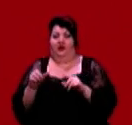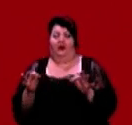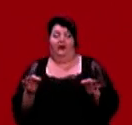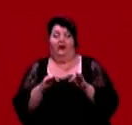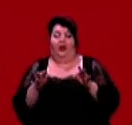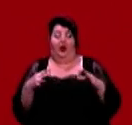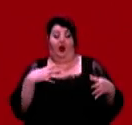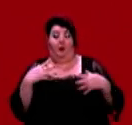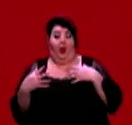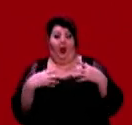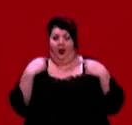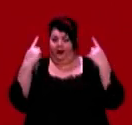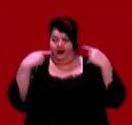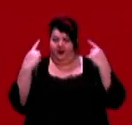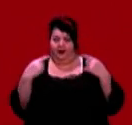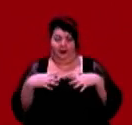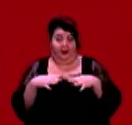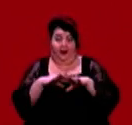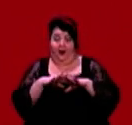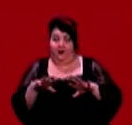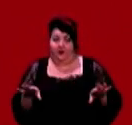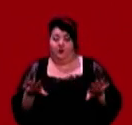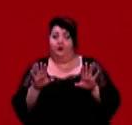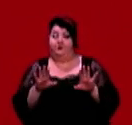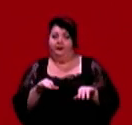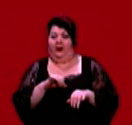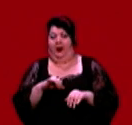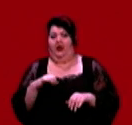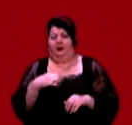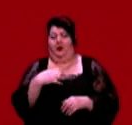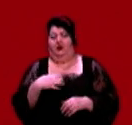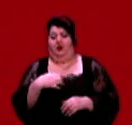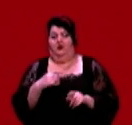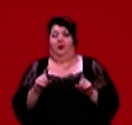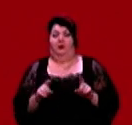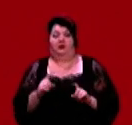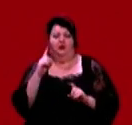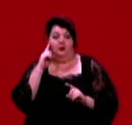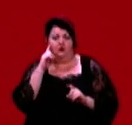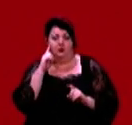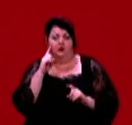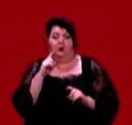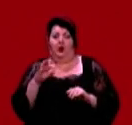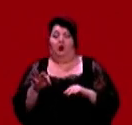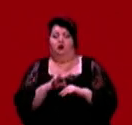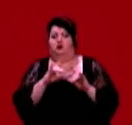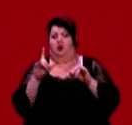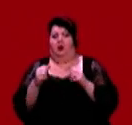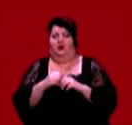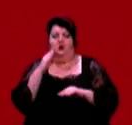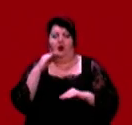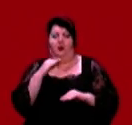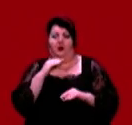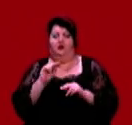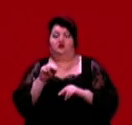ще паніки, ажіотажу такого то не було, але сам для себе посидів сам вдома, дружина поїхала до батьків. Через 2 тижні